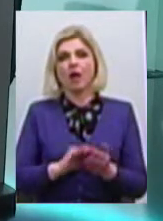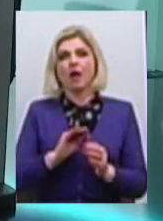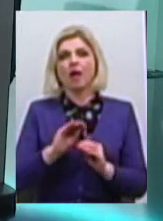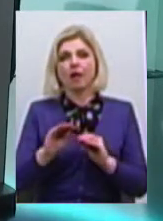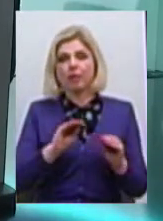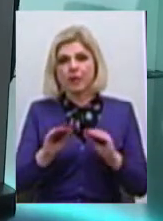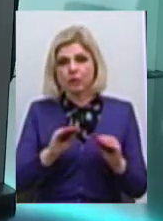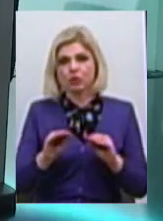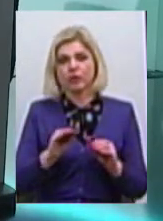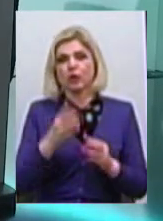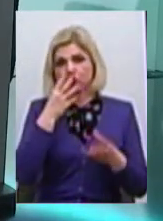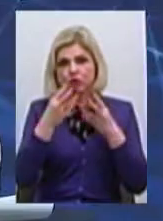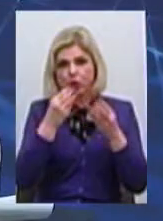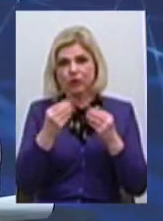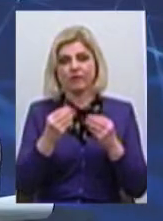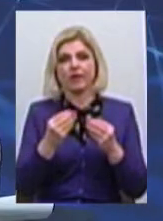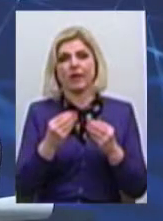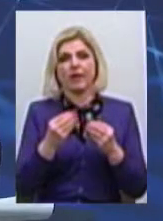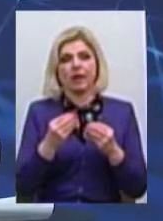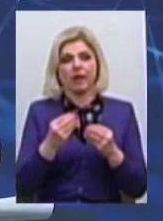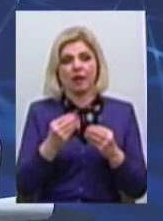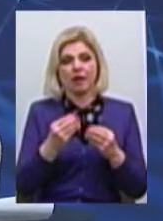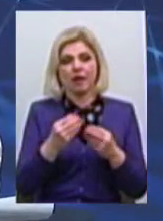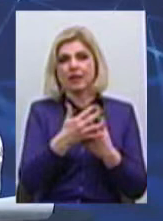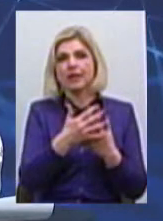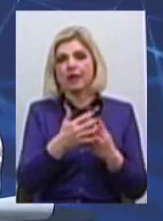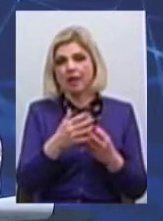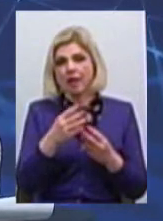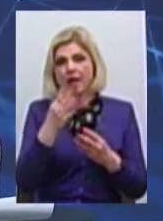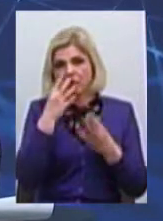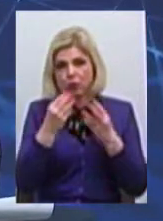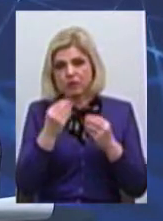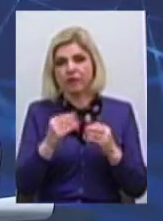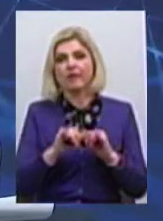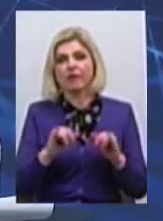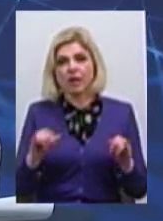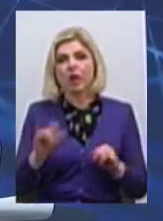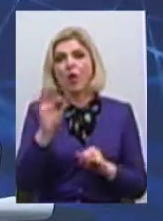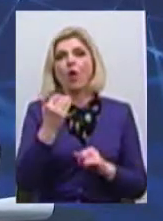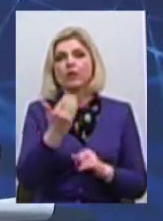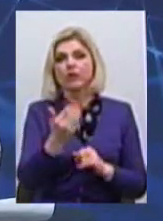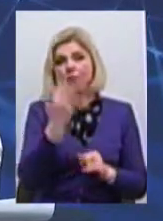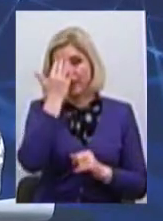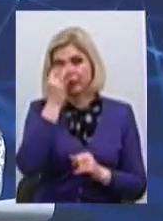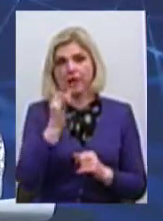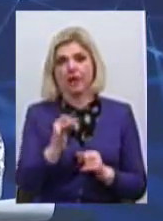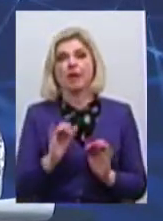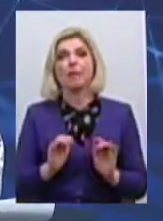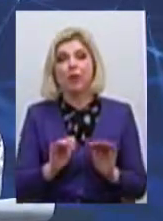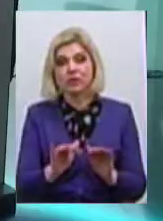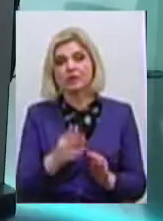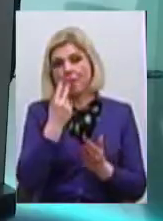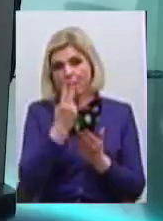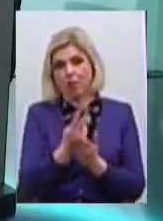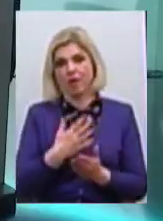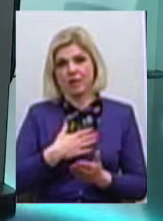нерестовищ на Південному Бузі, Інгулі та Софіївському водосховищі. Про цей процес та його мету – ще один сюжет наших колег